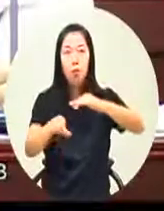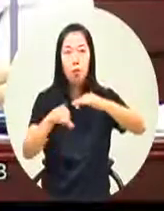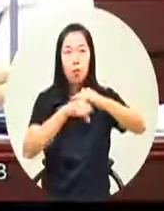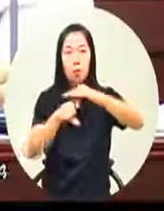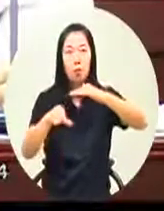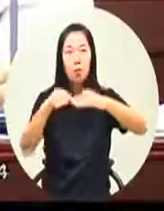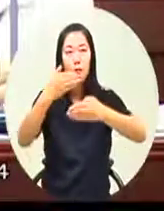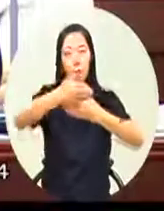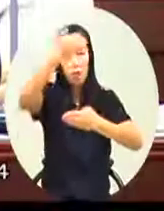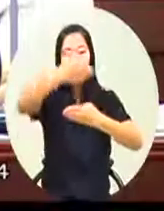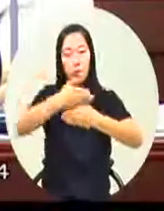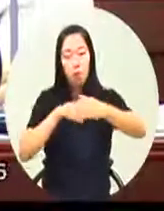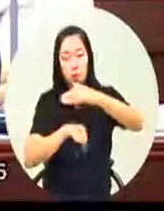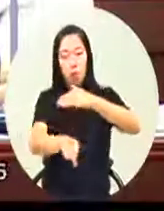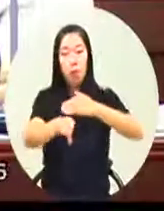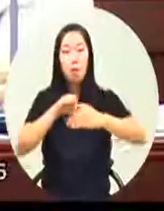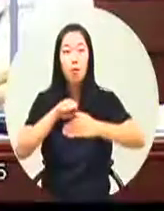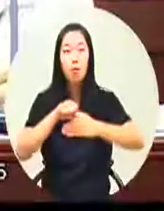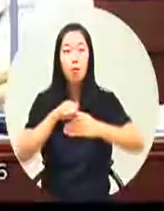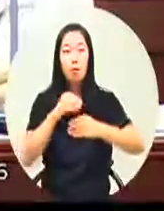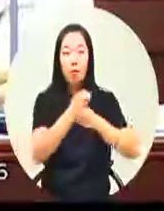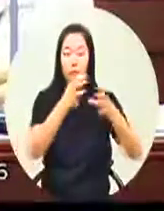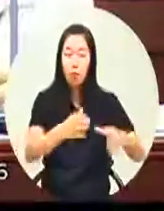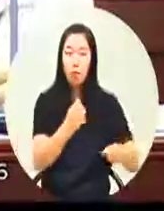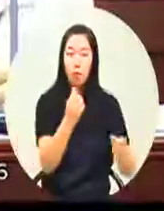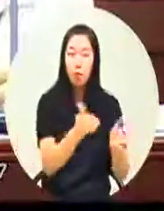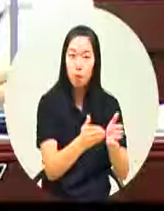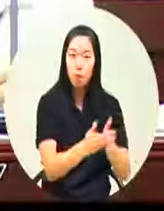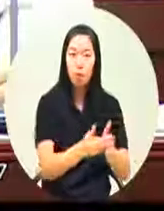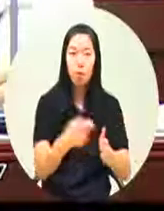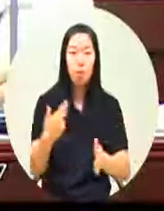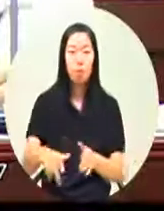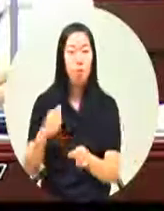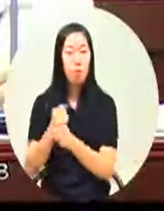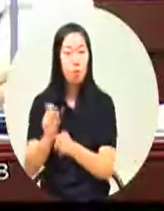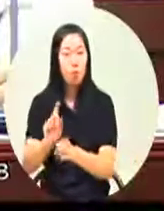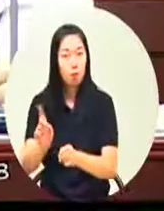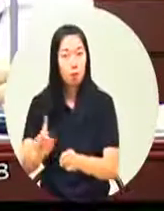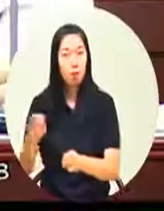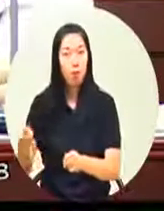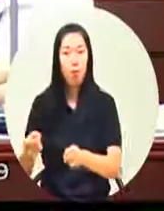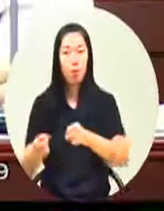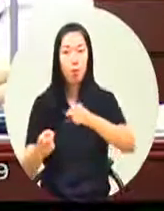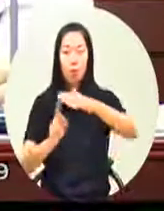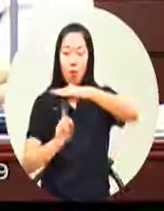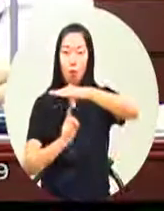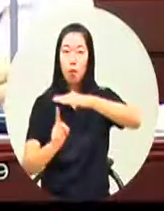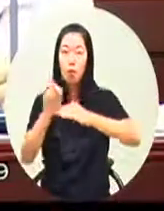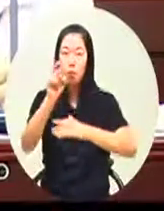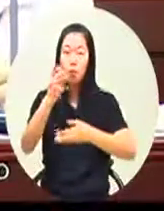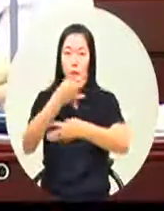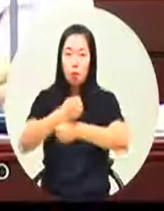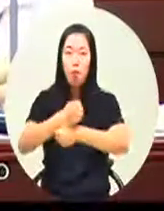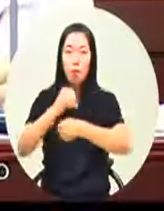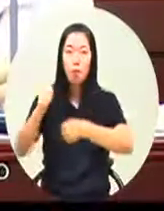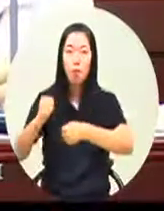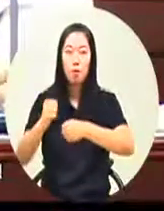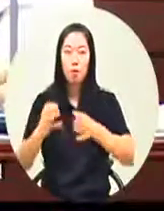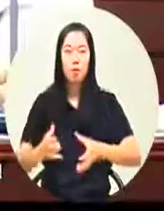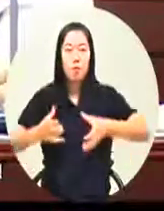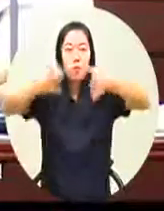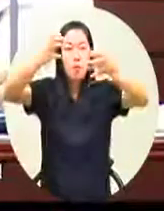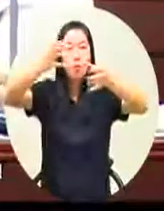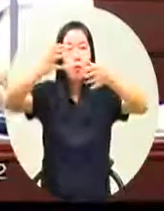匝道哈，已经弄了，那现在也在处理这个有关国道十号的一个高架的改